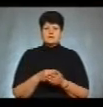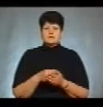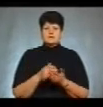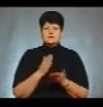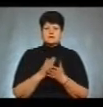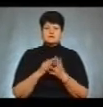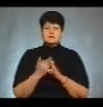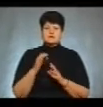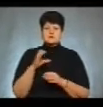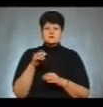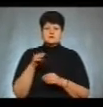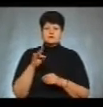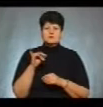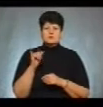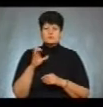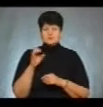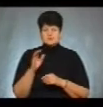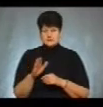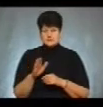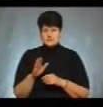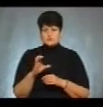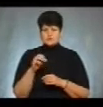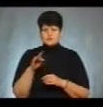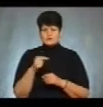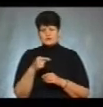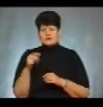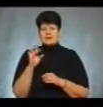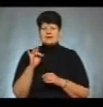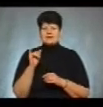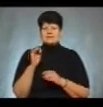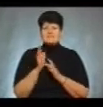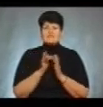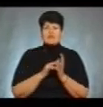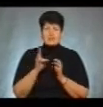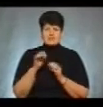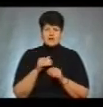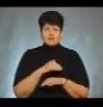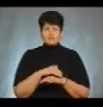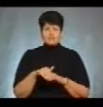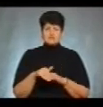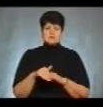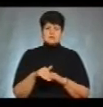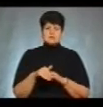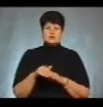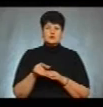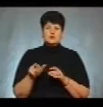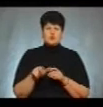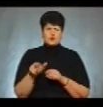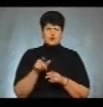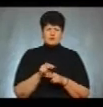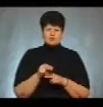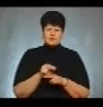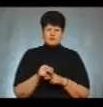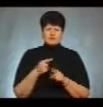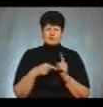селі Струсів. Дорога Струсів-Різдвяне, вулиця Скала. Дорога ремонтувалась, наскільки я розумію, це півроку